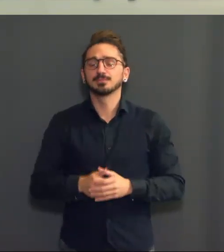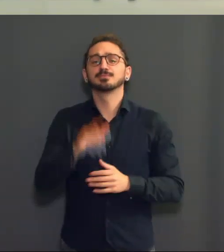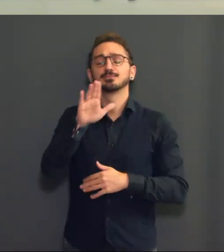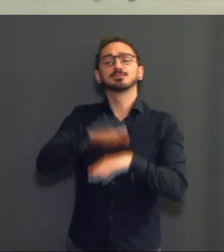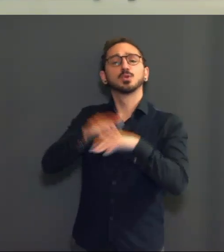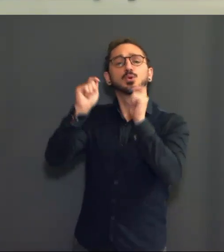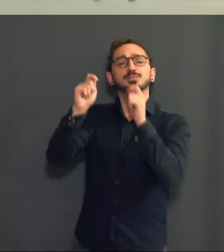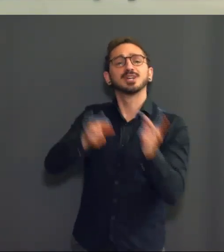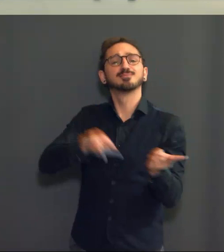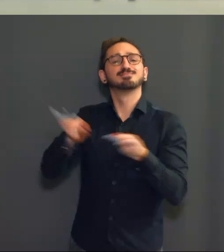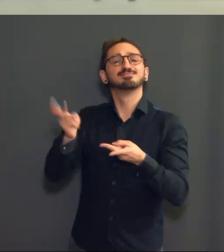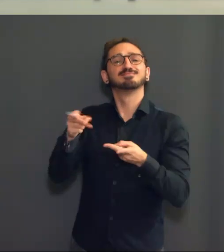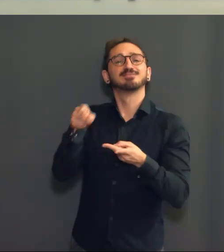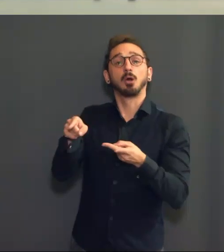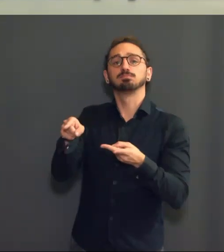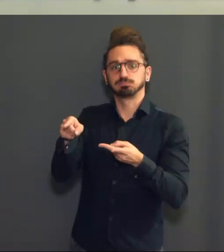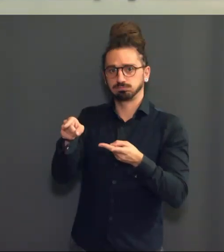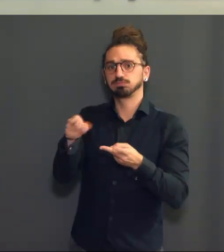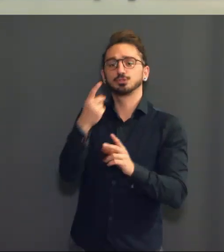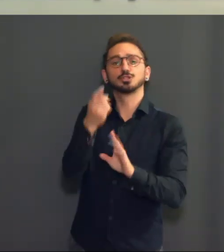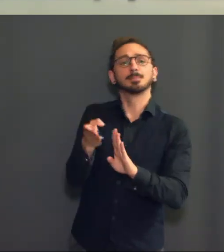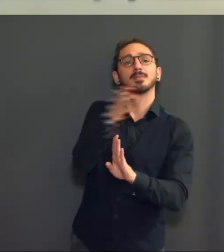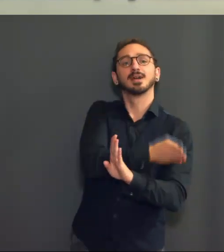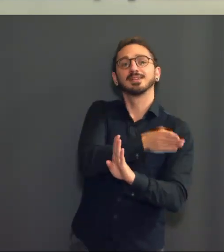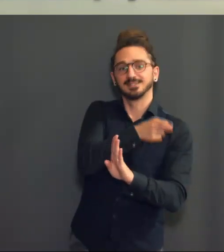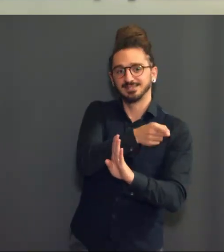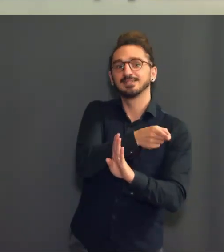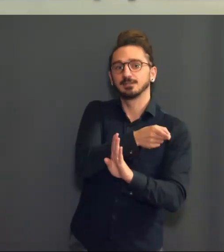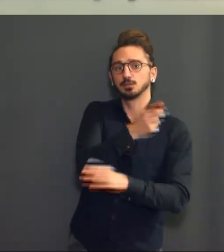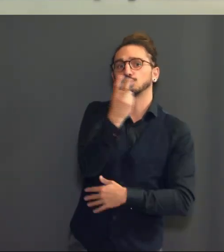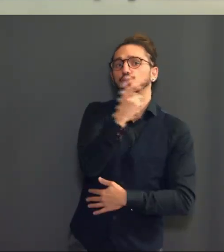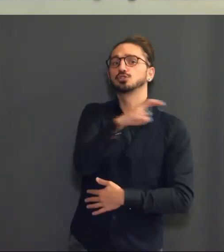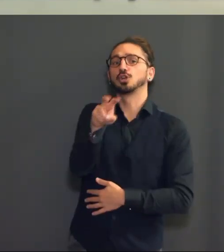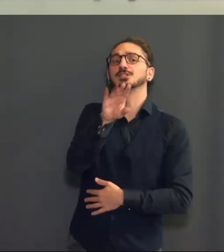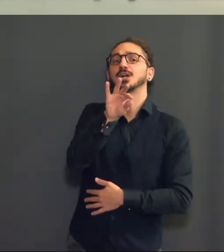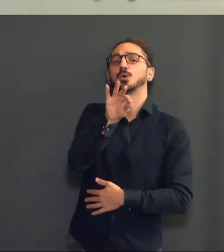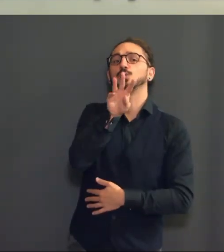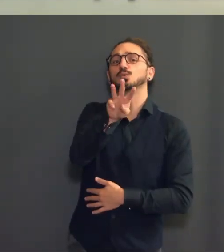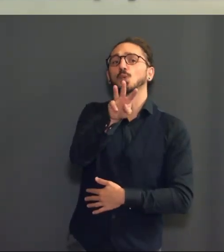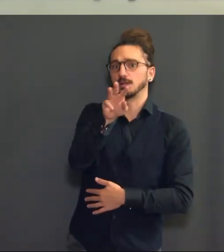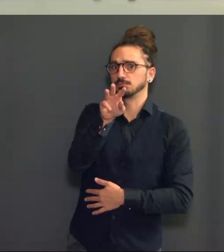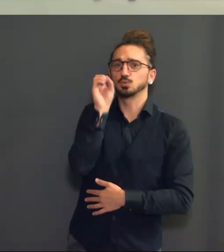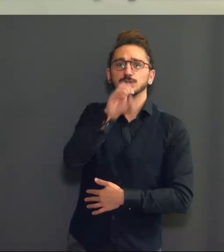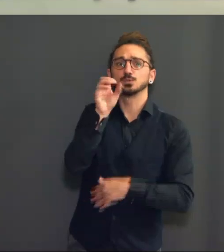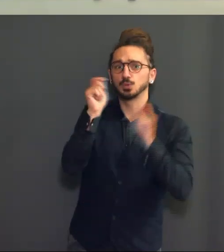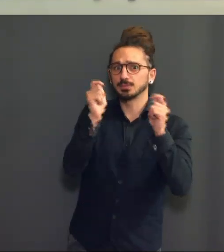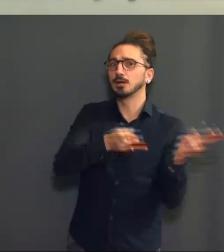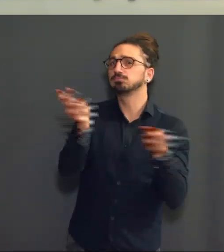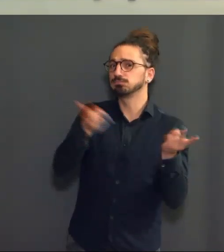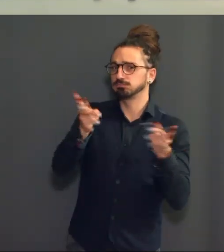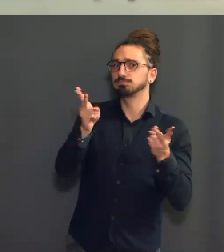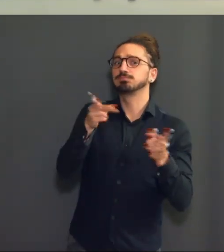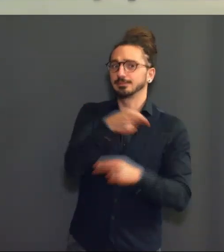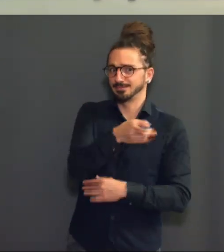en moyenne ainsi 253 nouvelles hospitalisations par jour. L'occupation totale au niveau de